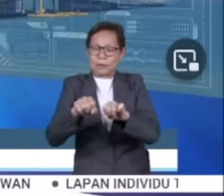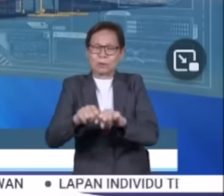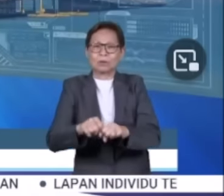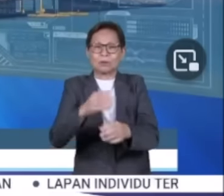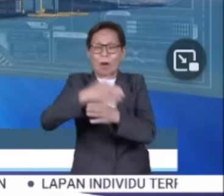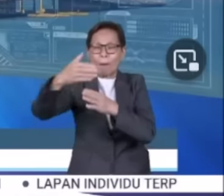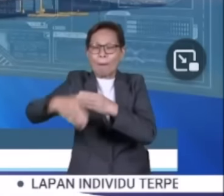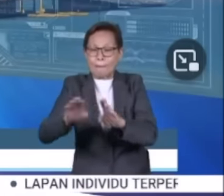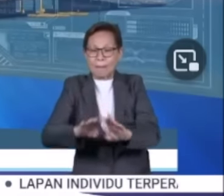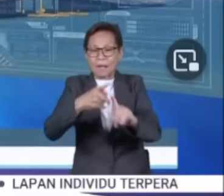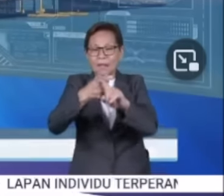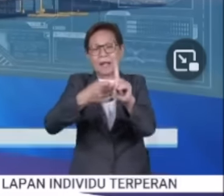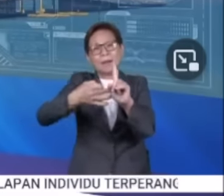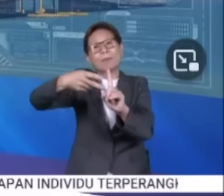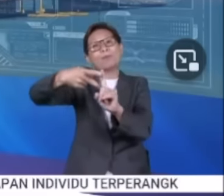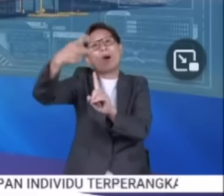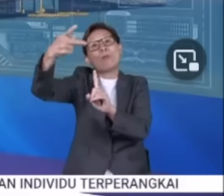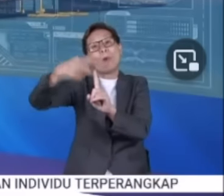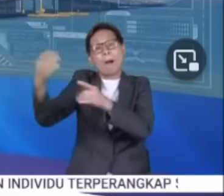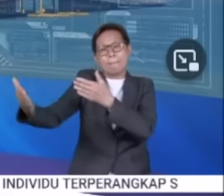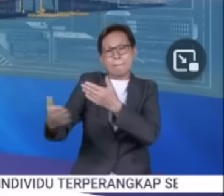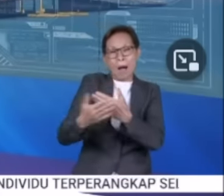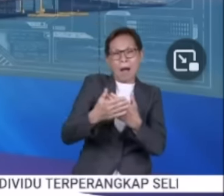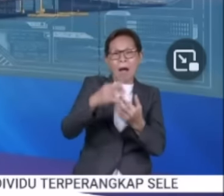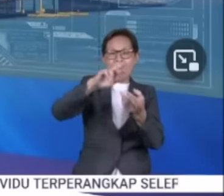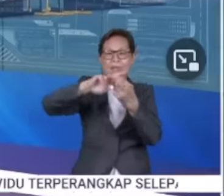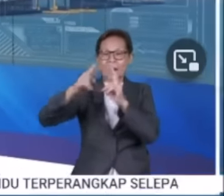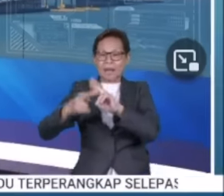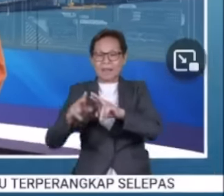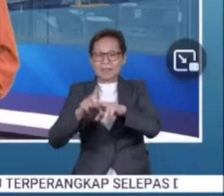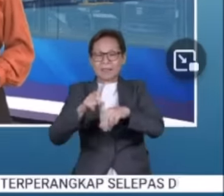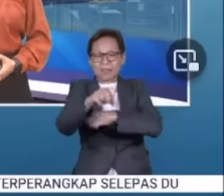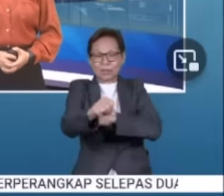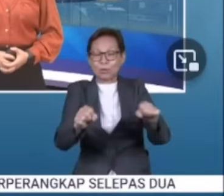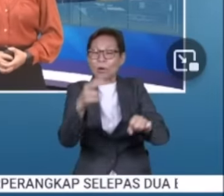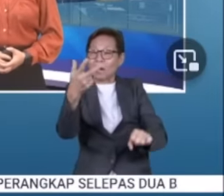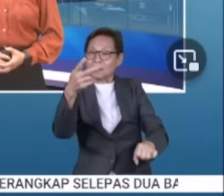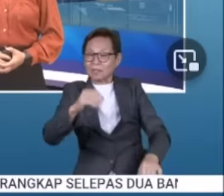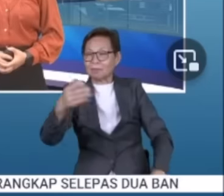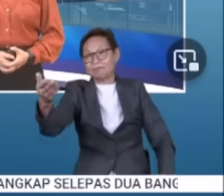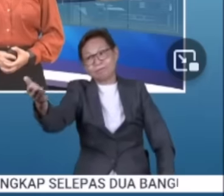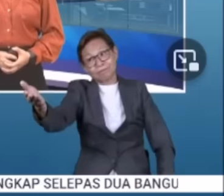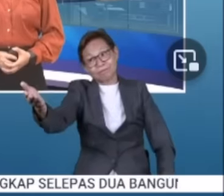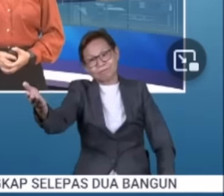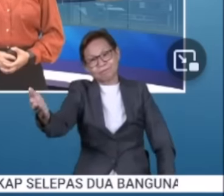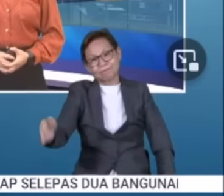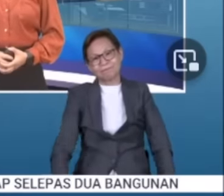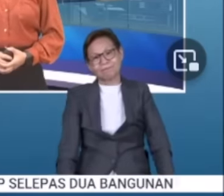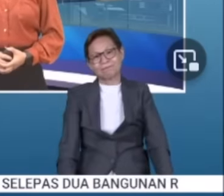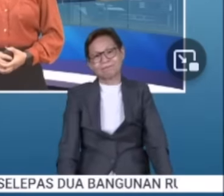Sekian paparan berita dari Pulau Mutiara. Kembali semula bersama rakan di Studio Angkasa Puri. Silakan.